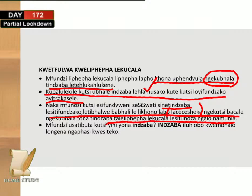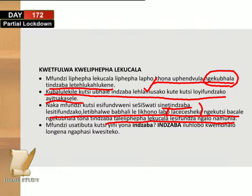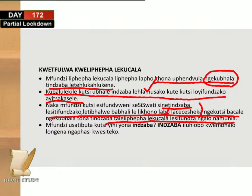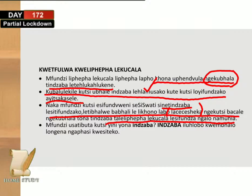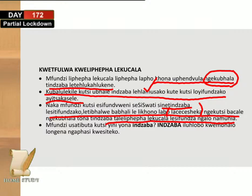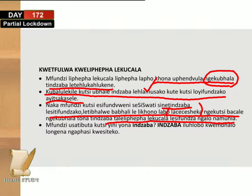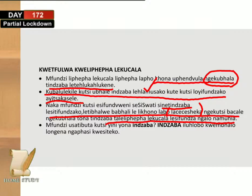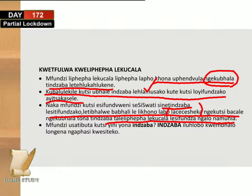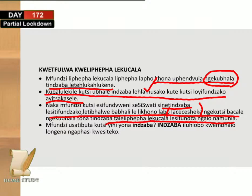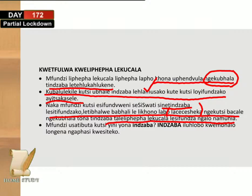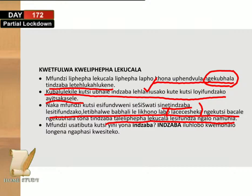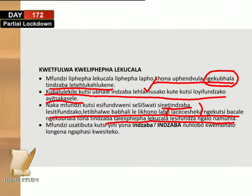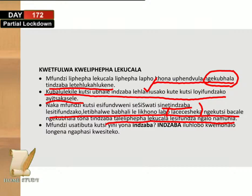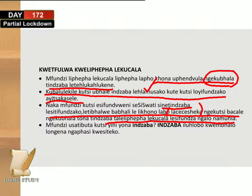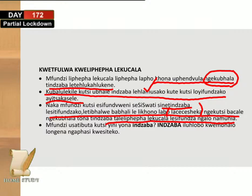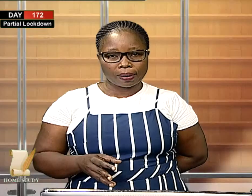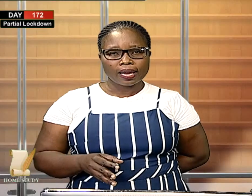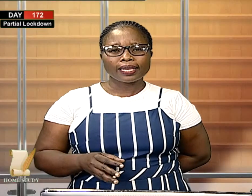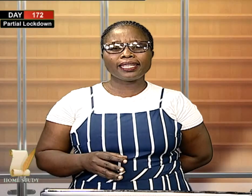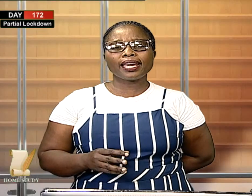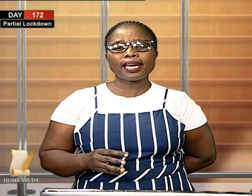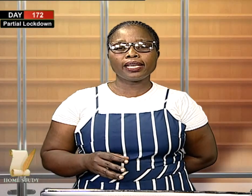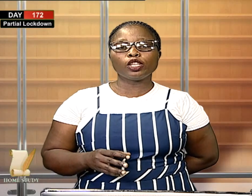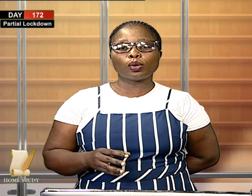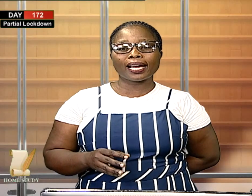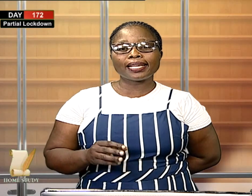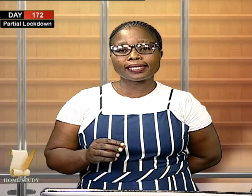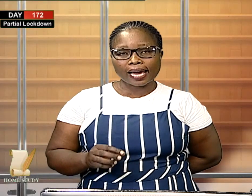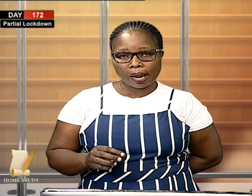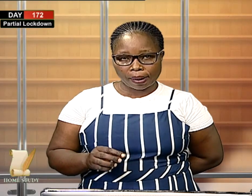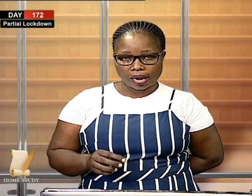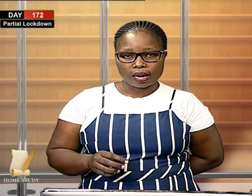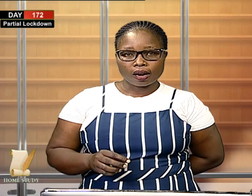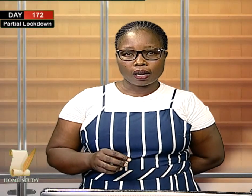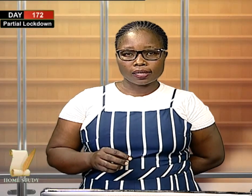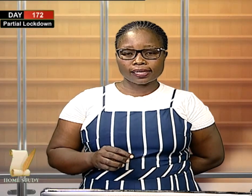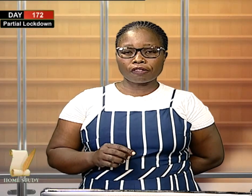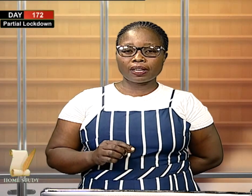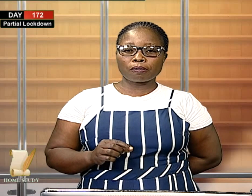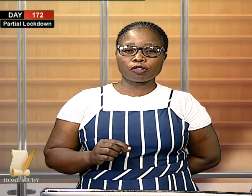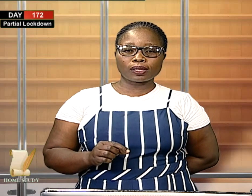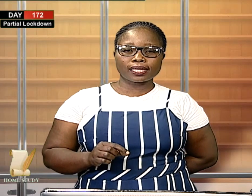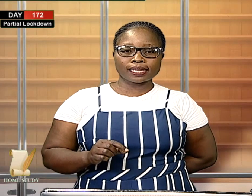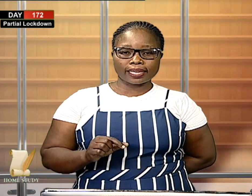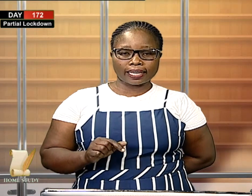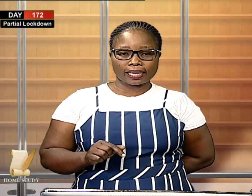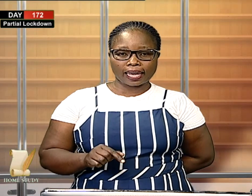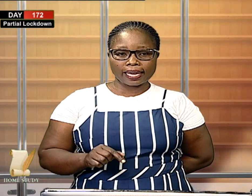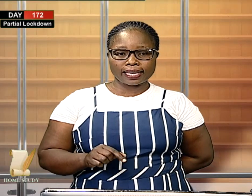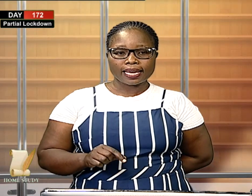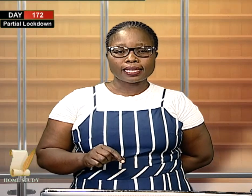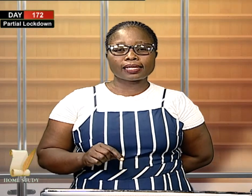kwekuthi thishela ukhuluma ngekubhalwa kwetindzaba yini yona lendzaba ngisafuna mfundzi ukuthi singene kancane